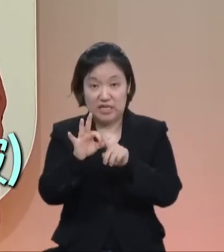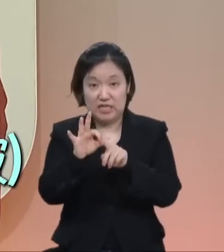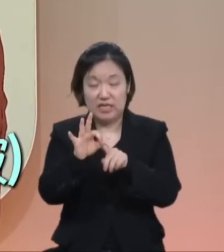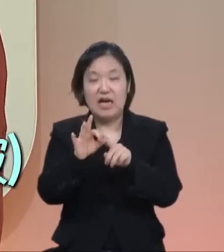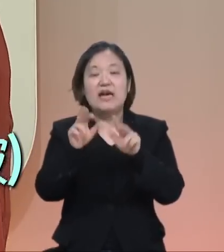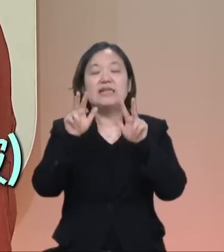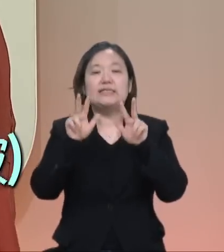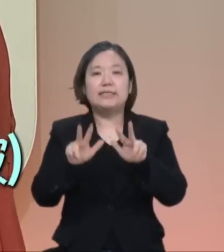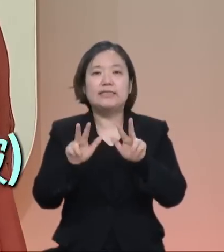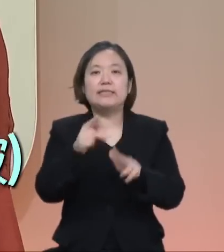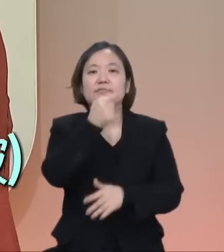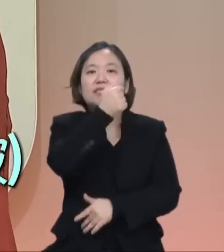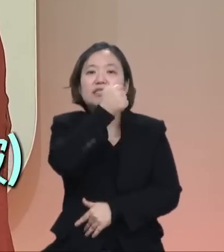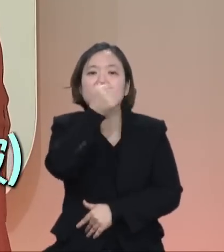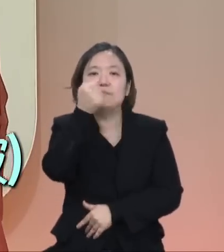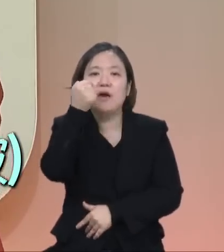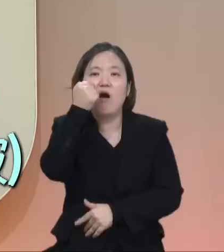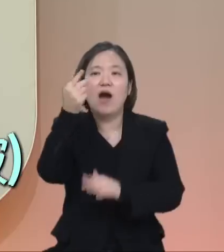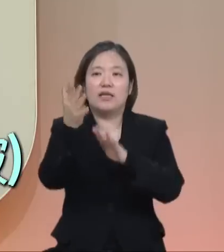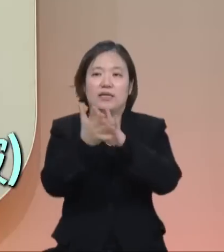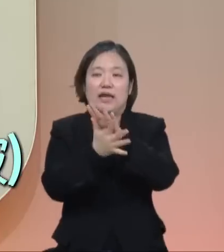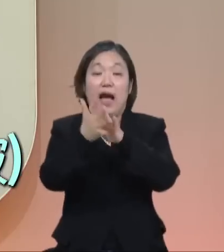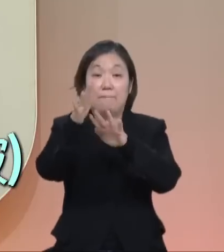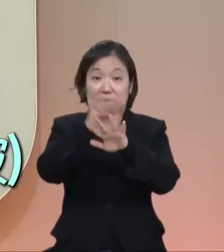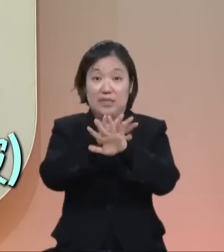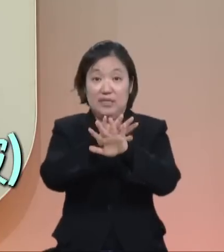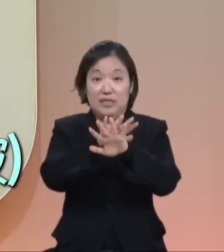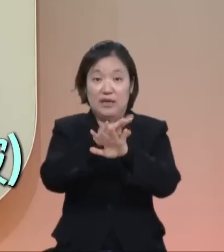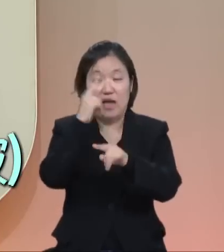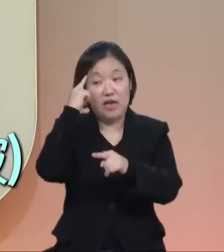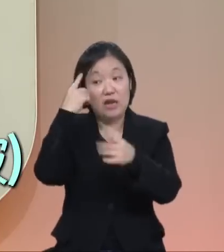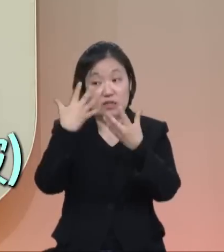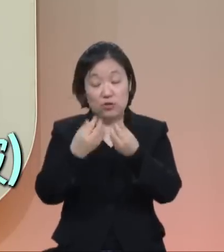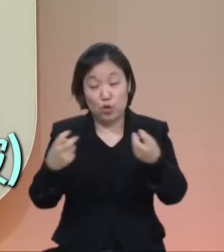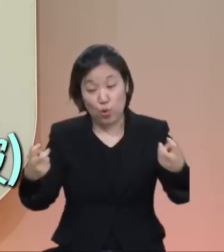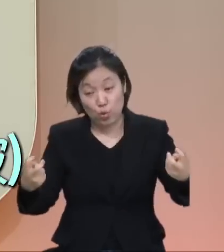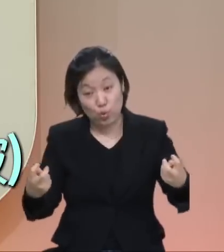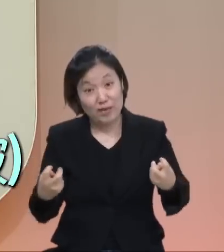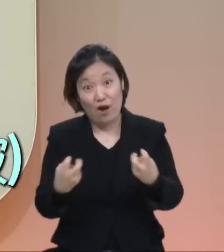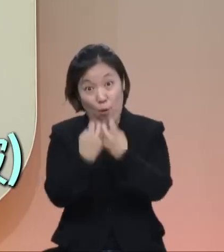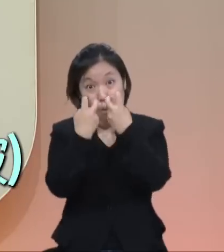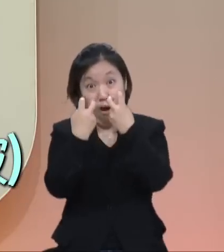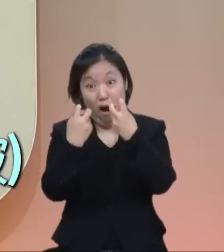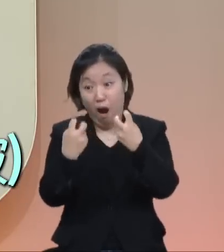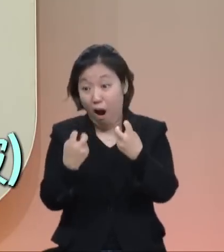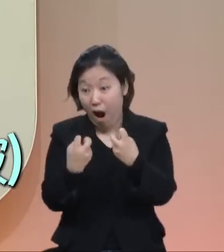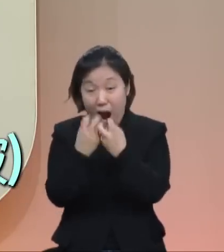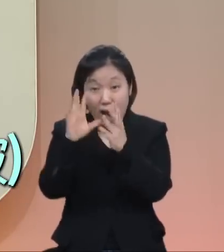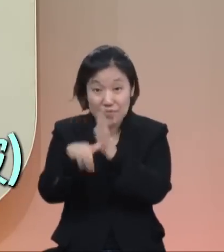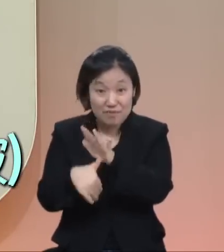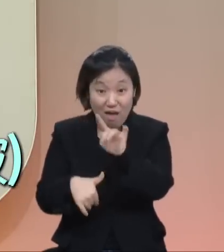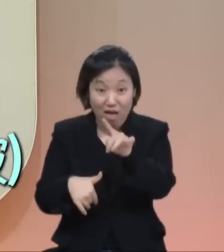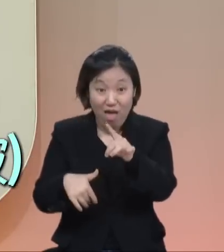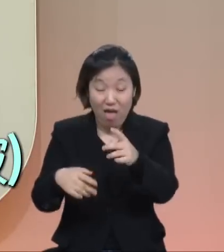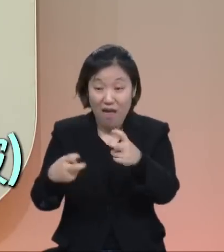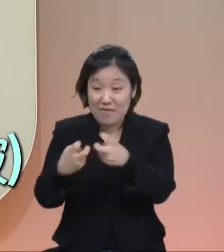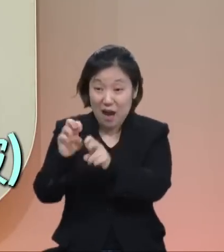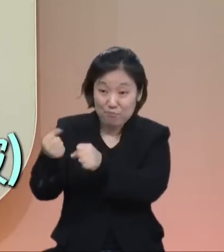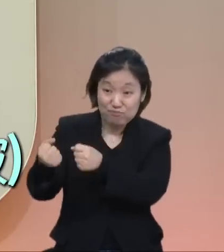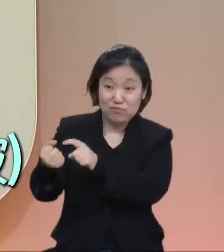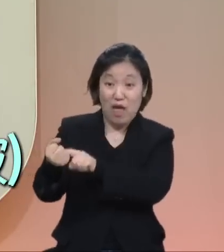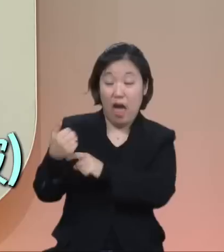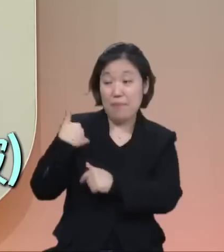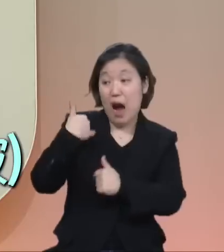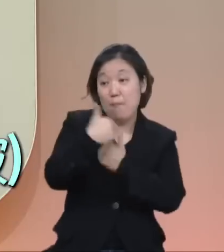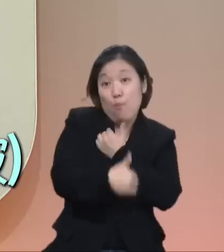현재이 순간 증명되는 카피 뭐 교통사고를 크게 당했는데 차는 완전 박살이 나는데